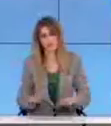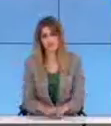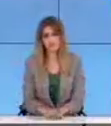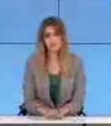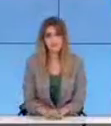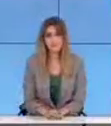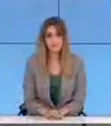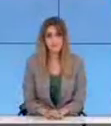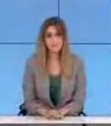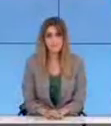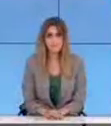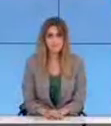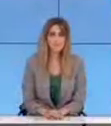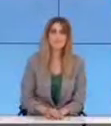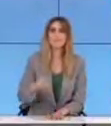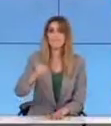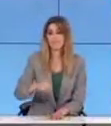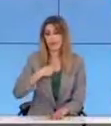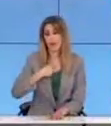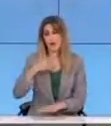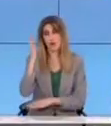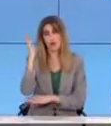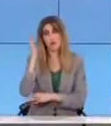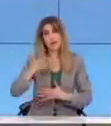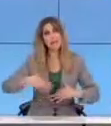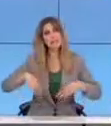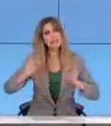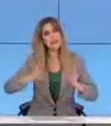μου, να θυμηθώ το μακρινό